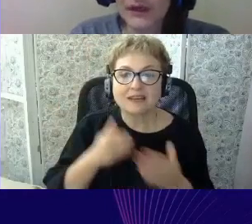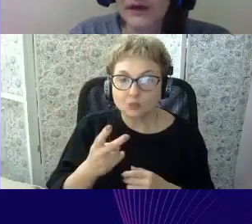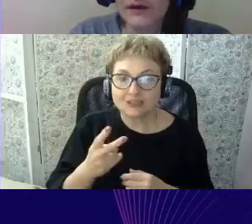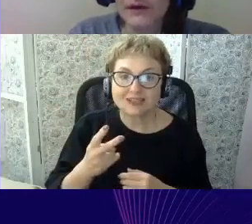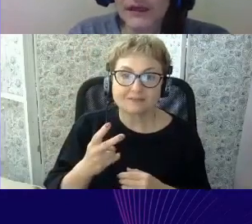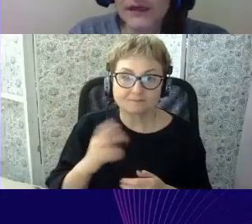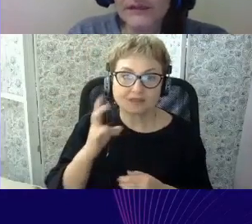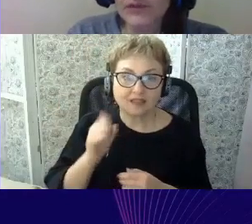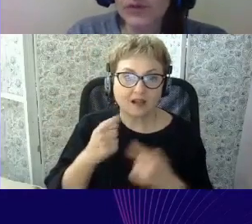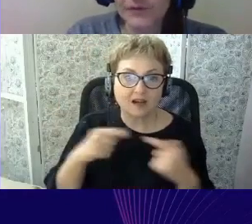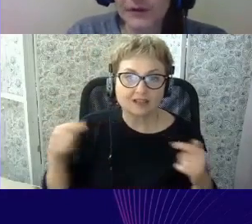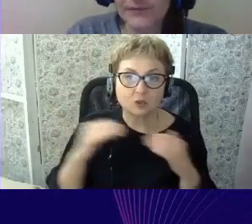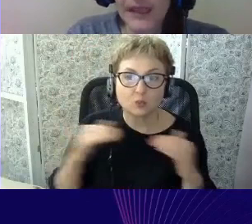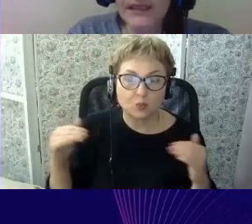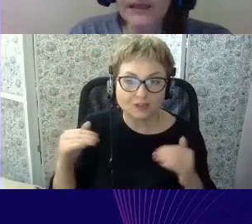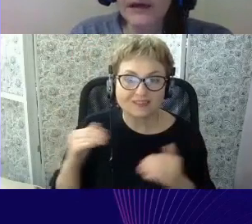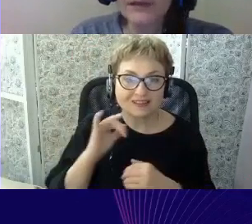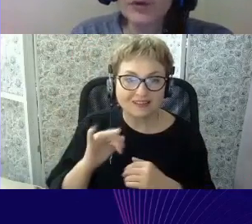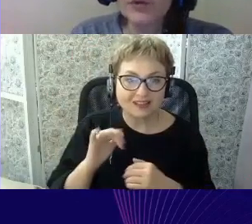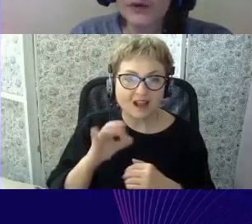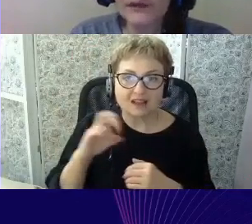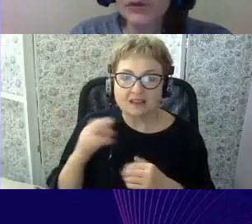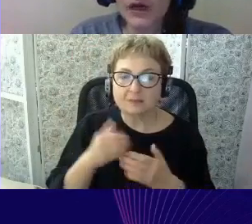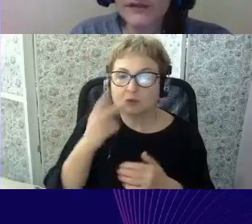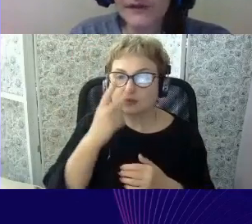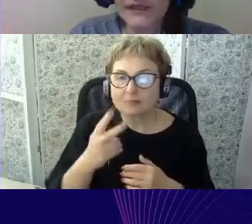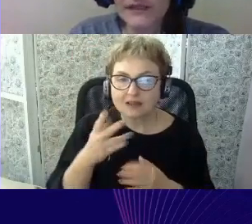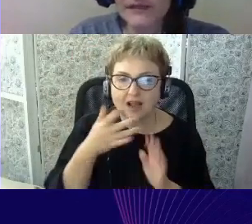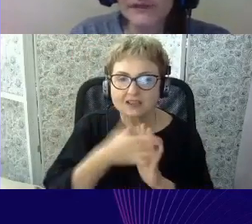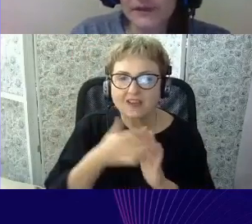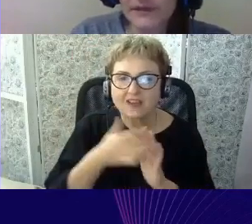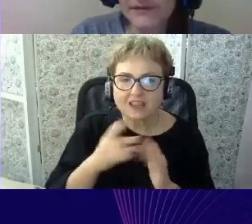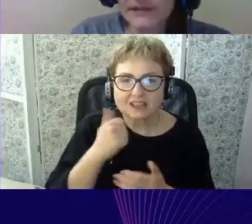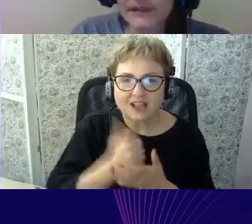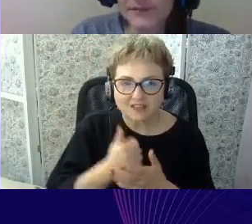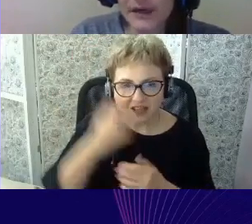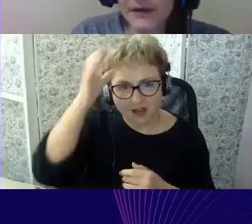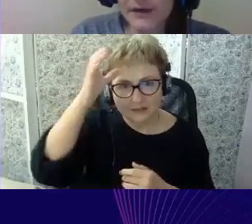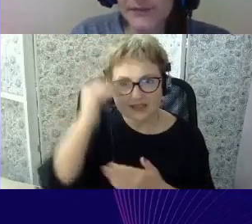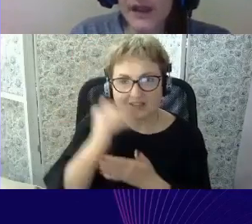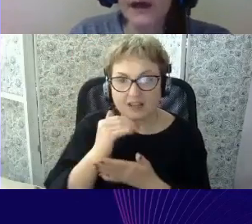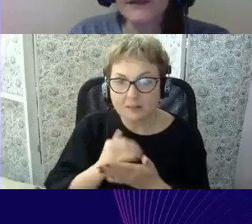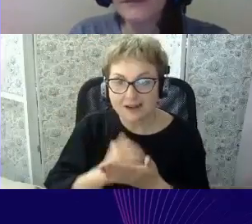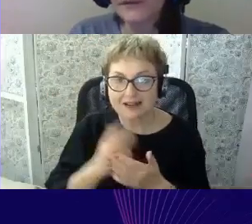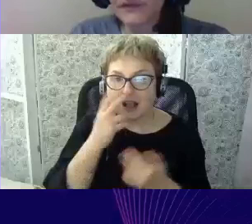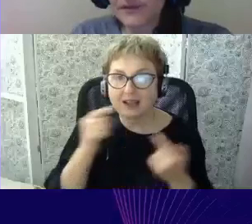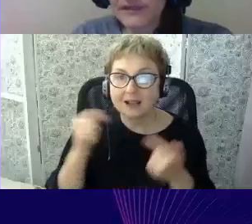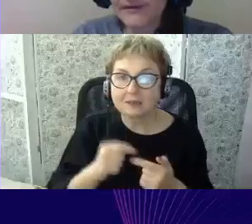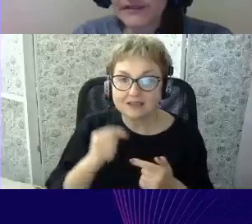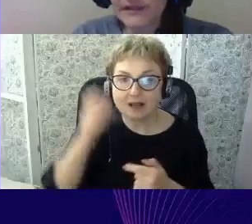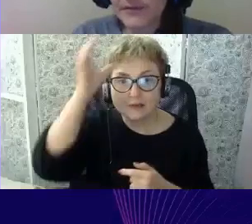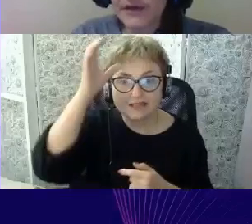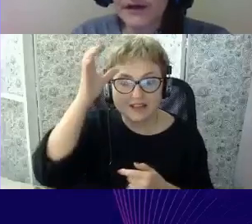предусмотрены на разных уровнях. И они предусматривают как освоение основных образовательных программ,